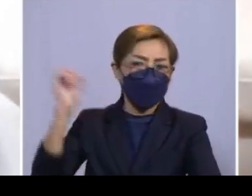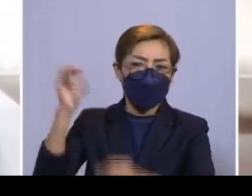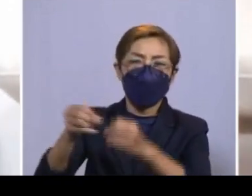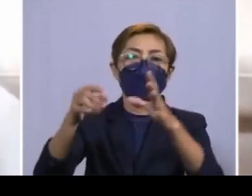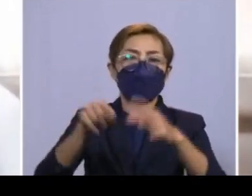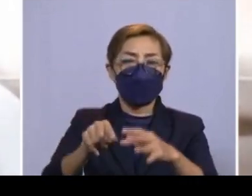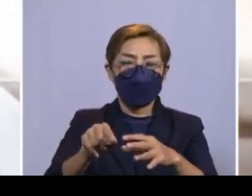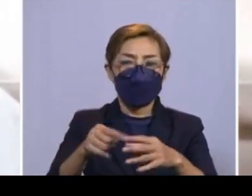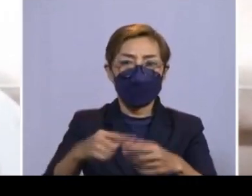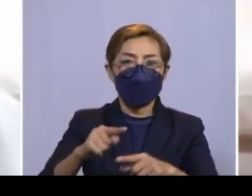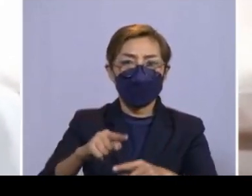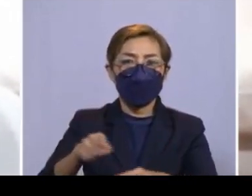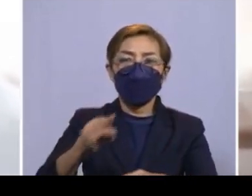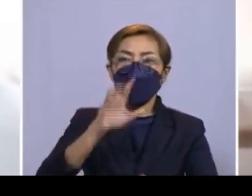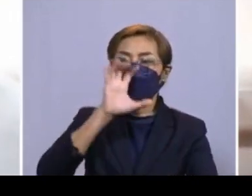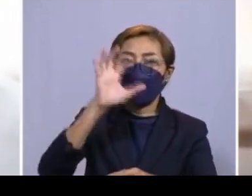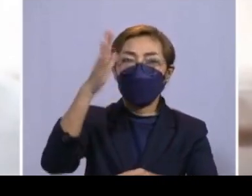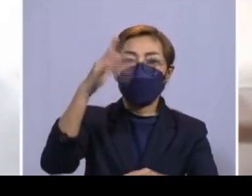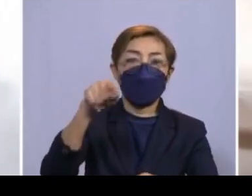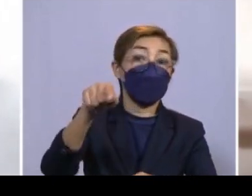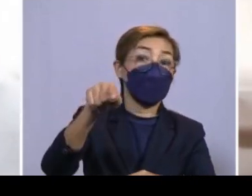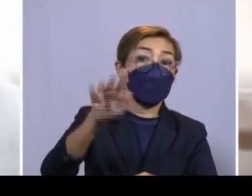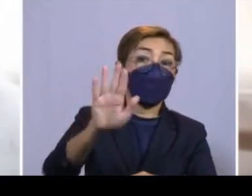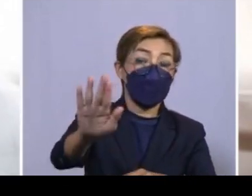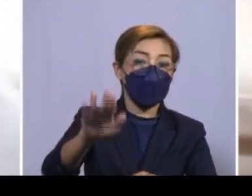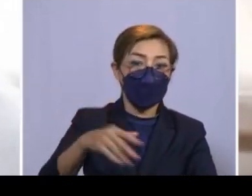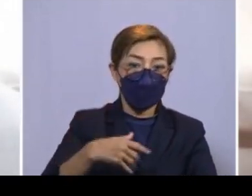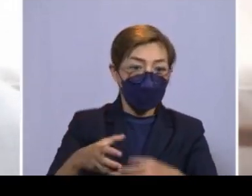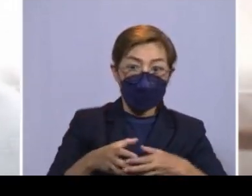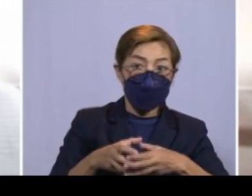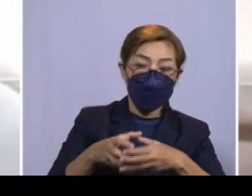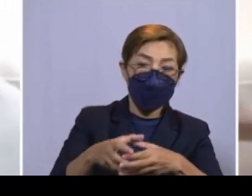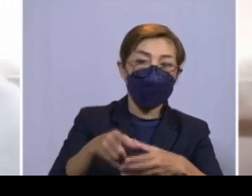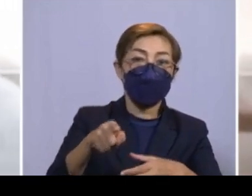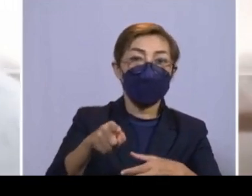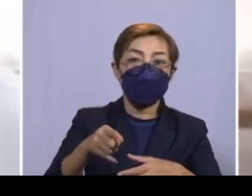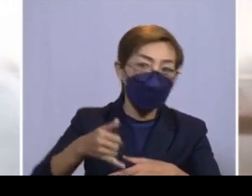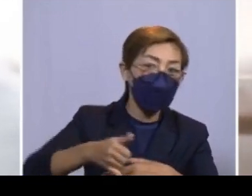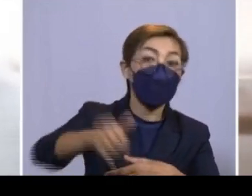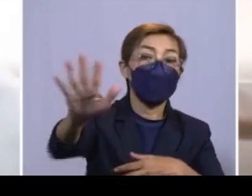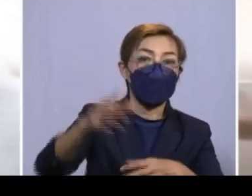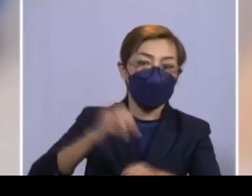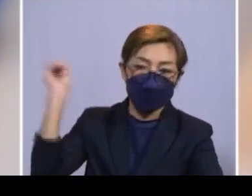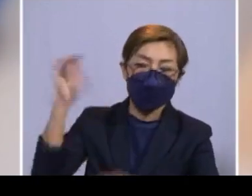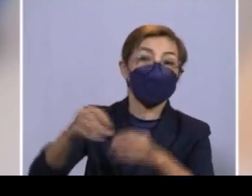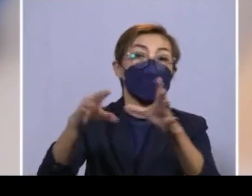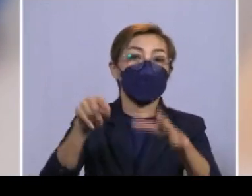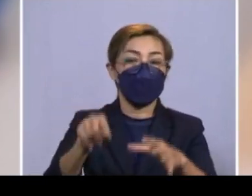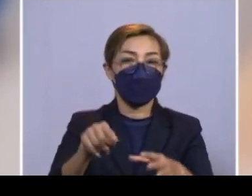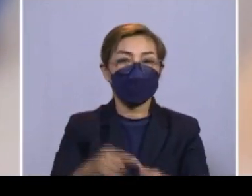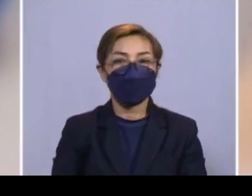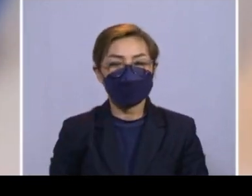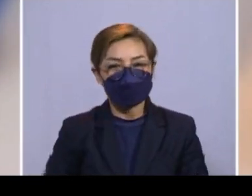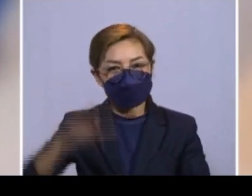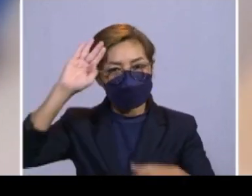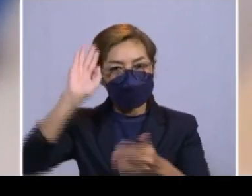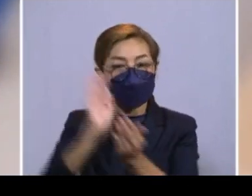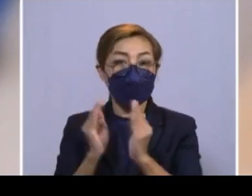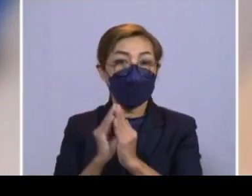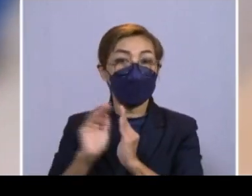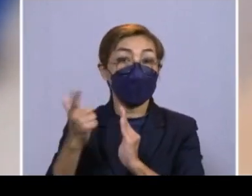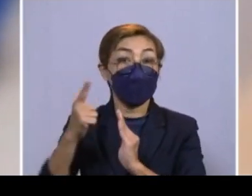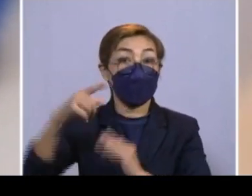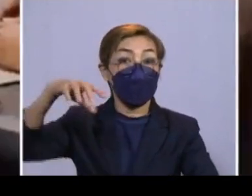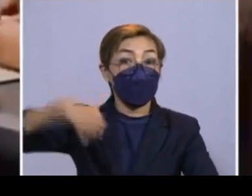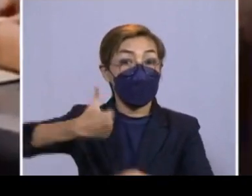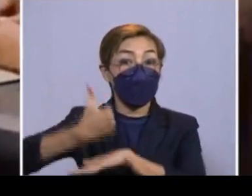อนนั้นไม่มีตะโกนหรือท้าทายเพราะผู้ฝั่งนู้นอีกฝั่งหนึ่งคือวิ่งลงป่ากันครับผม ด้านผู้กำกับการสภ.บางบัวทองนะค